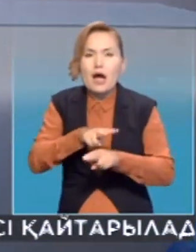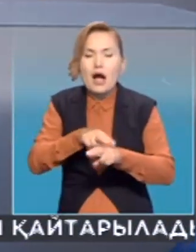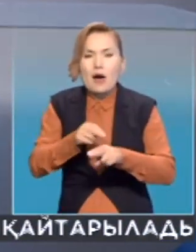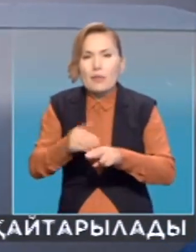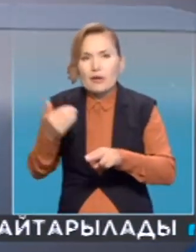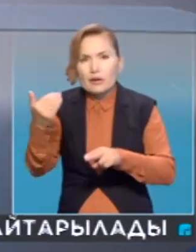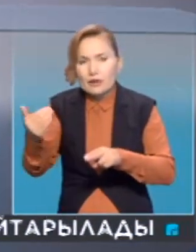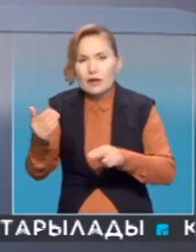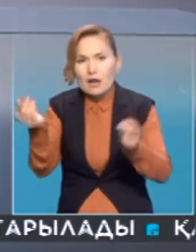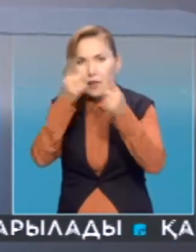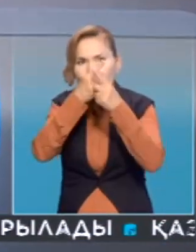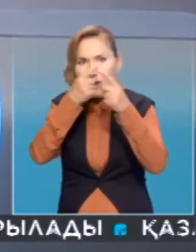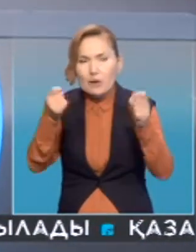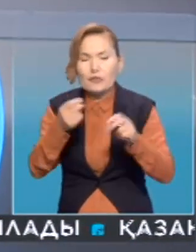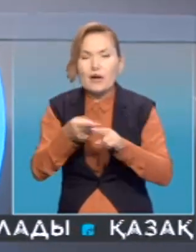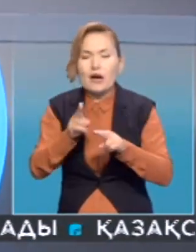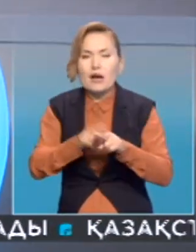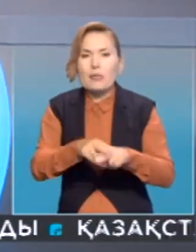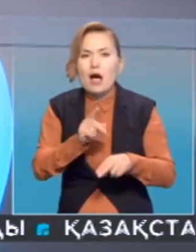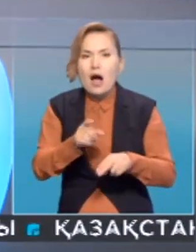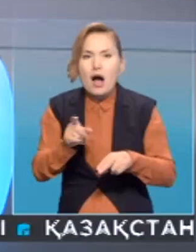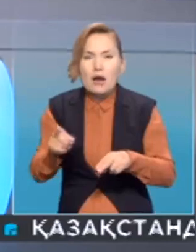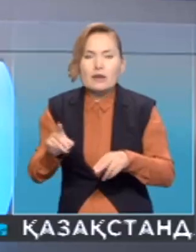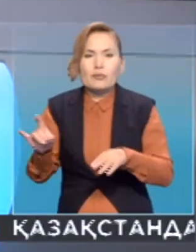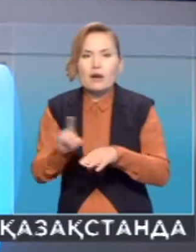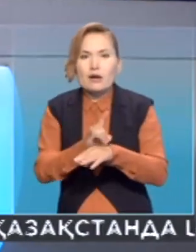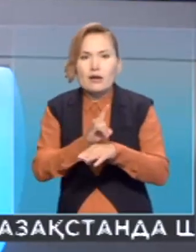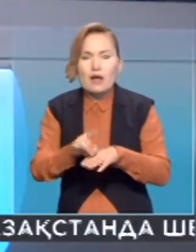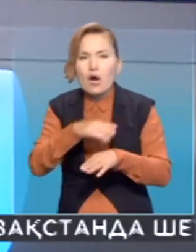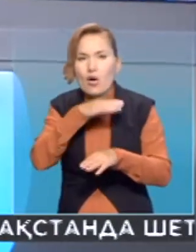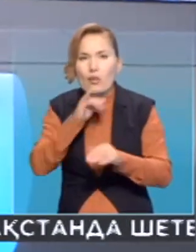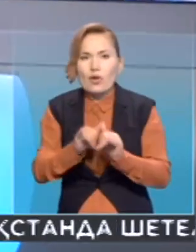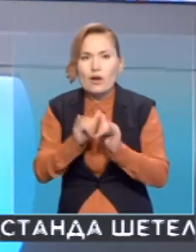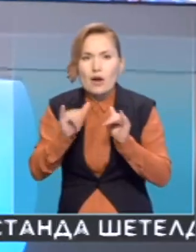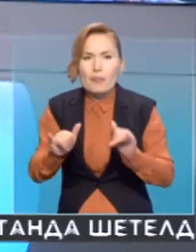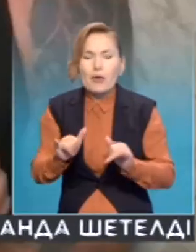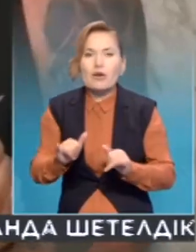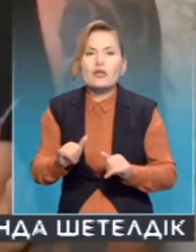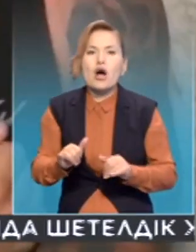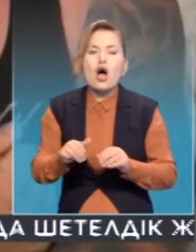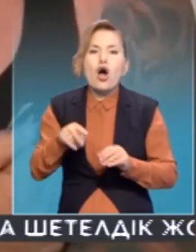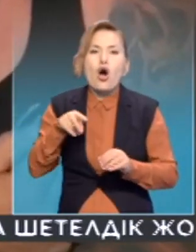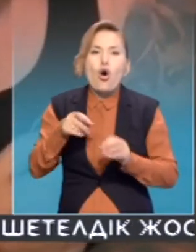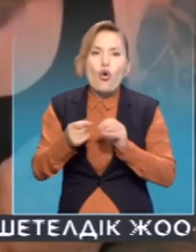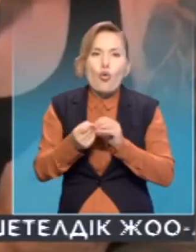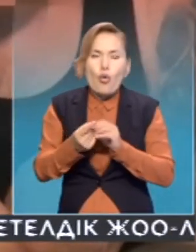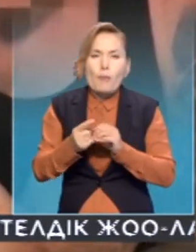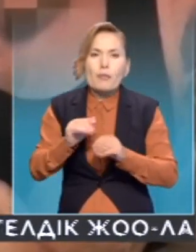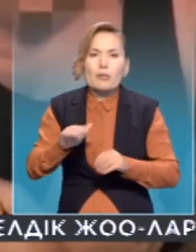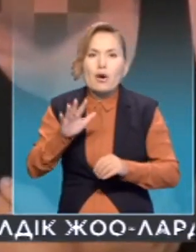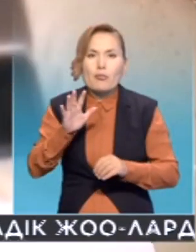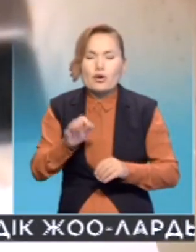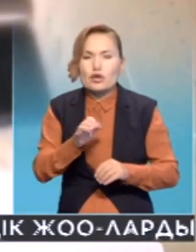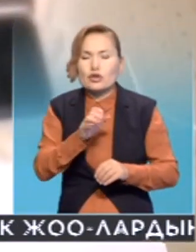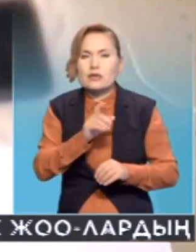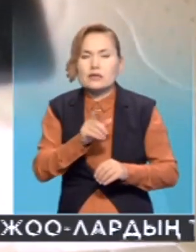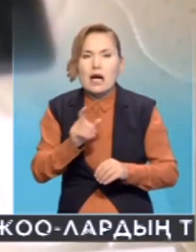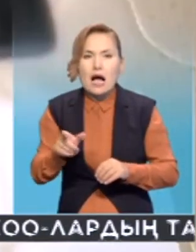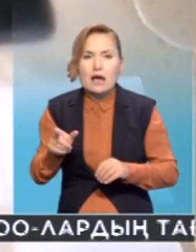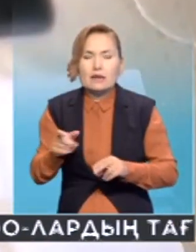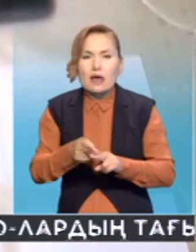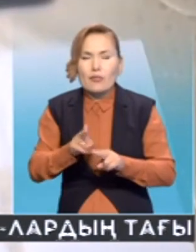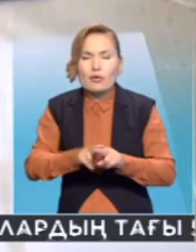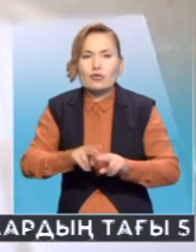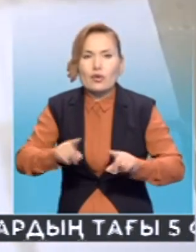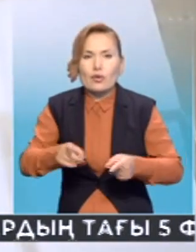интернет алаяқтардан зардап шегушілердің азаймай тұрғанын айтады. Жыл басынан бері 11500-ге тарта кибер қылмыс тіркелген, олар құқық